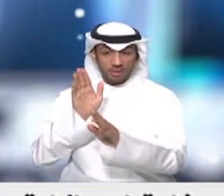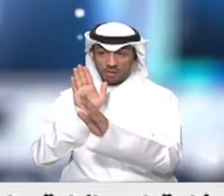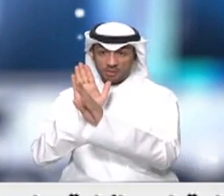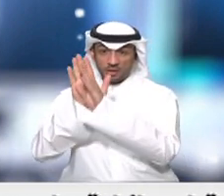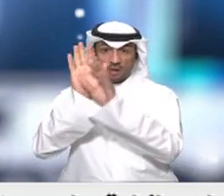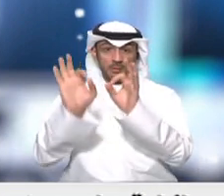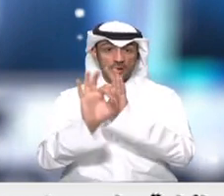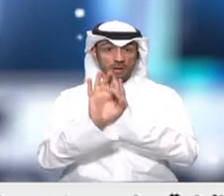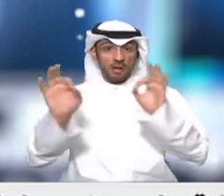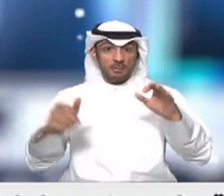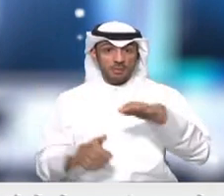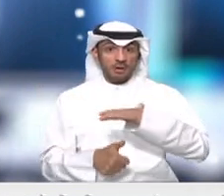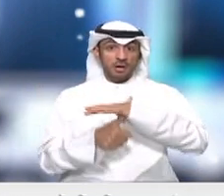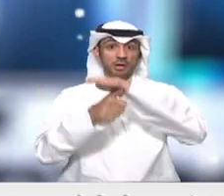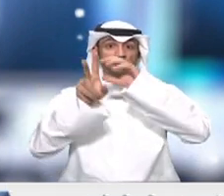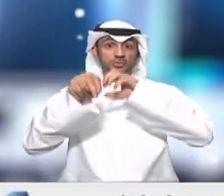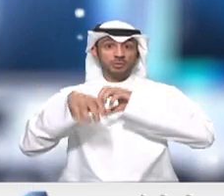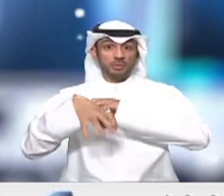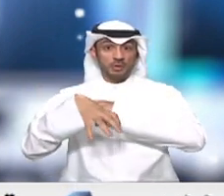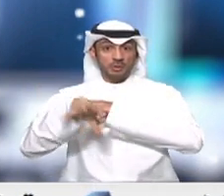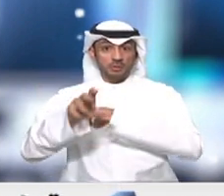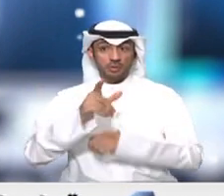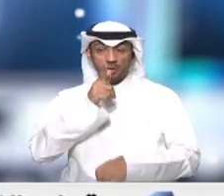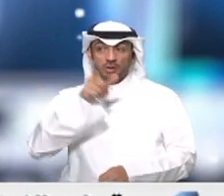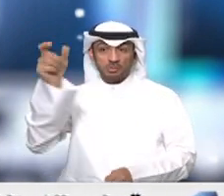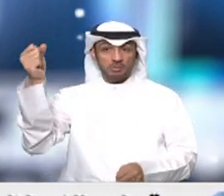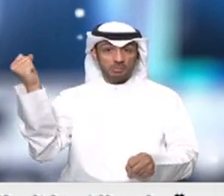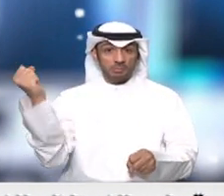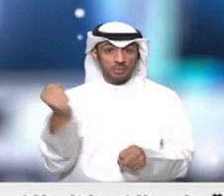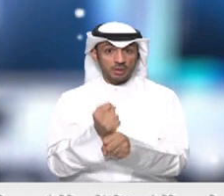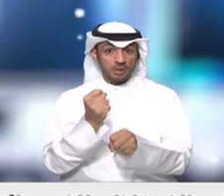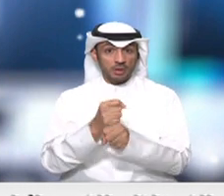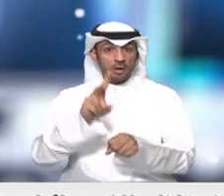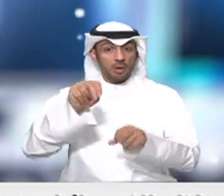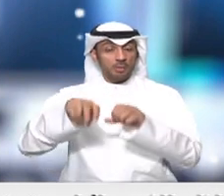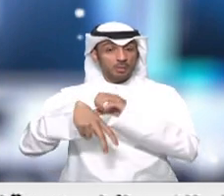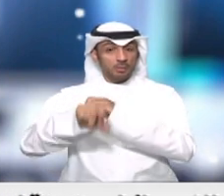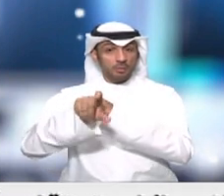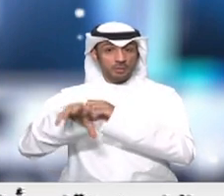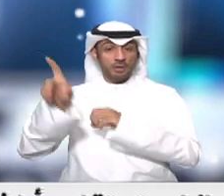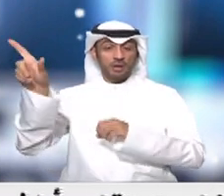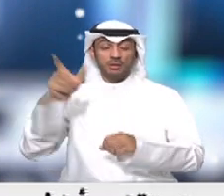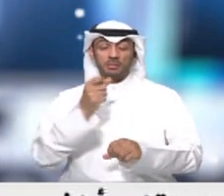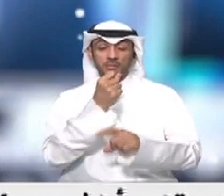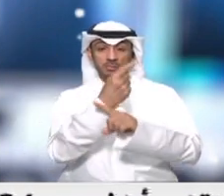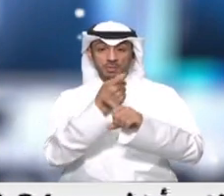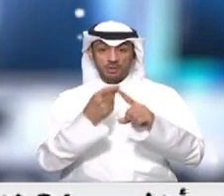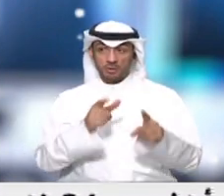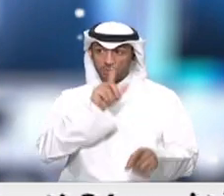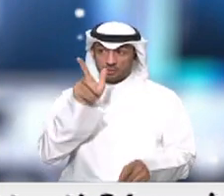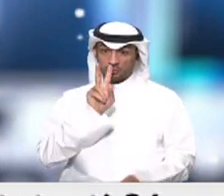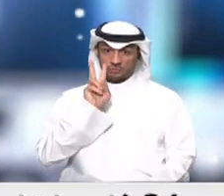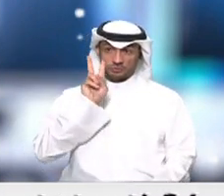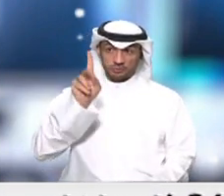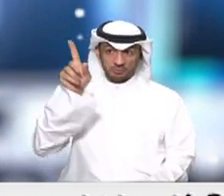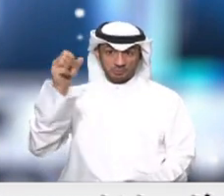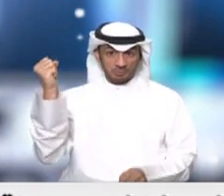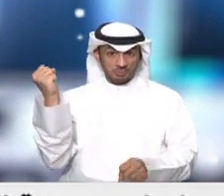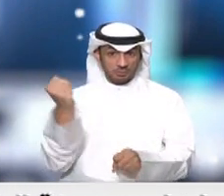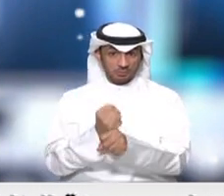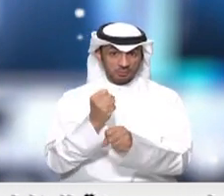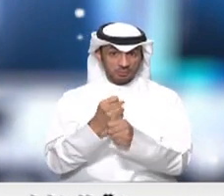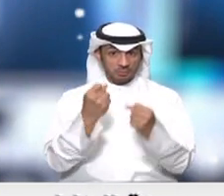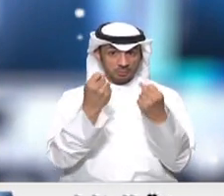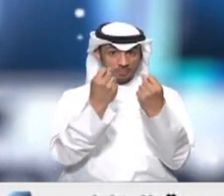جوتيريش مشيده بقيادته لمنظمه الامم المتحده وث دوره البارزه والحيوي في